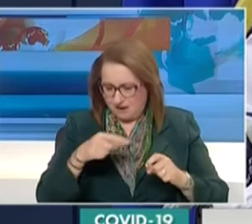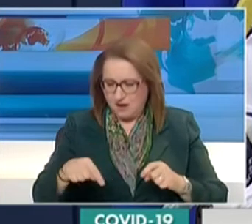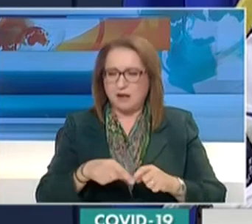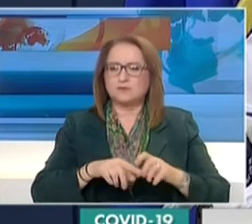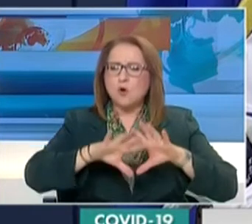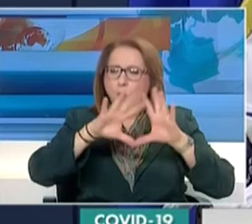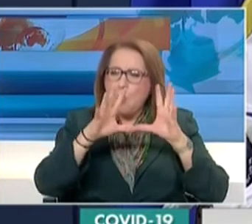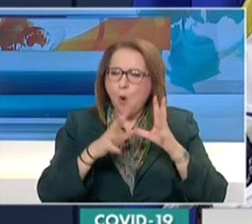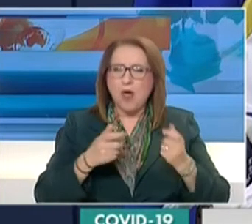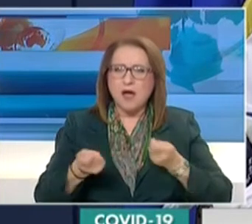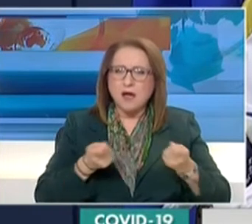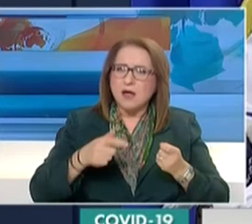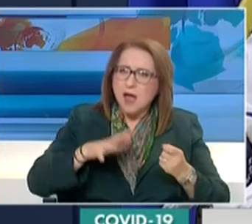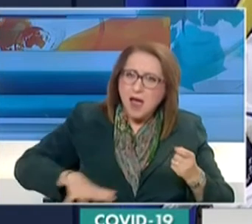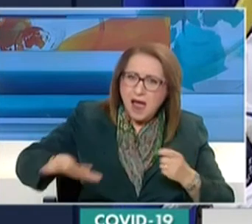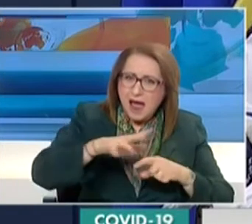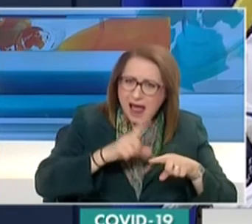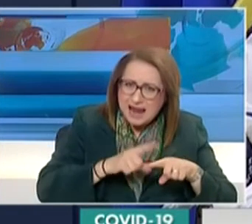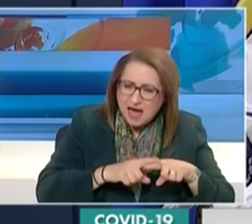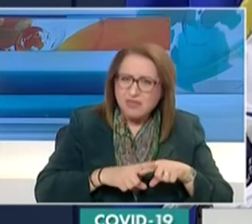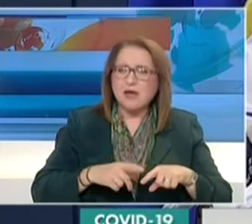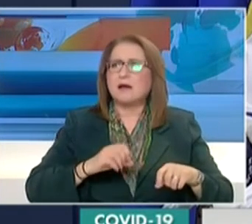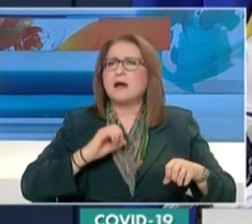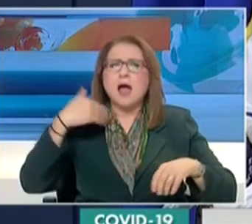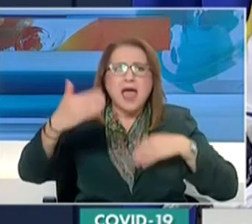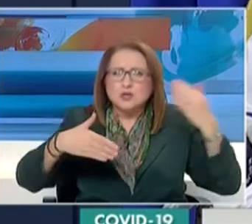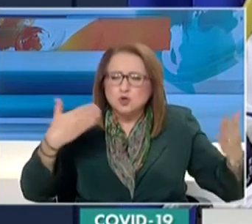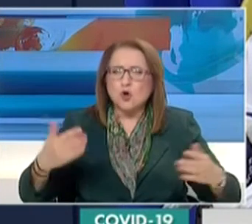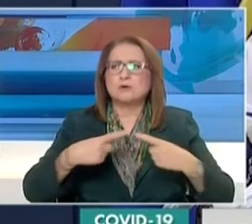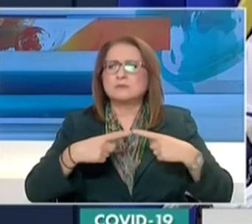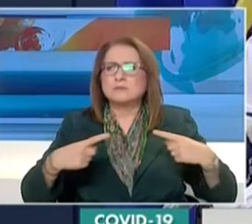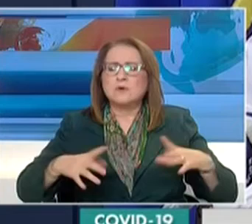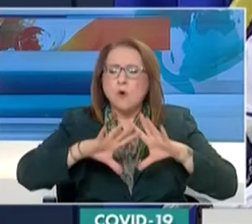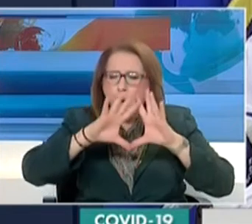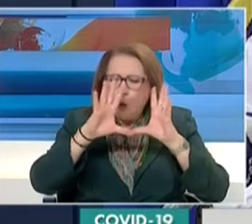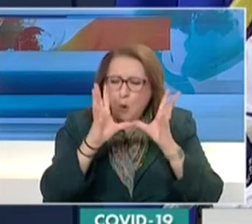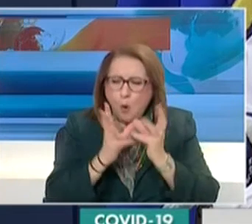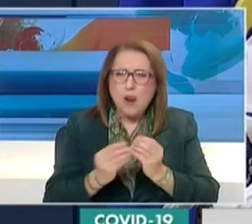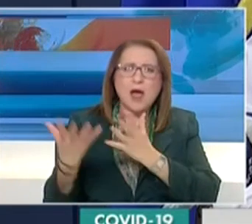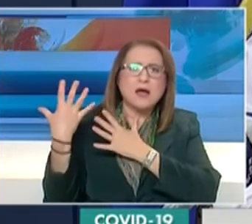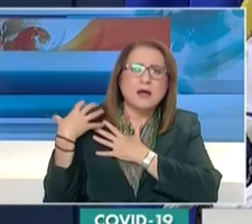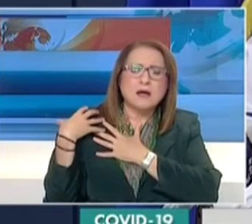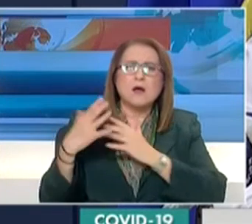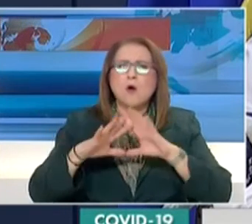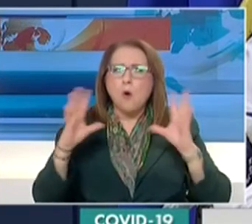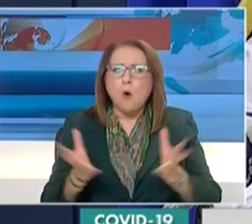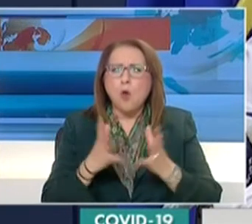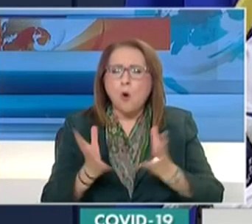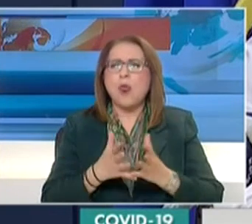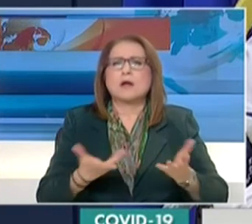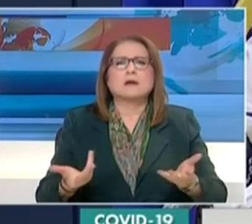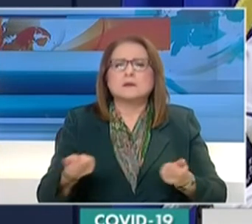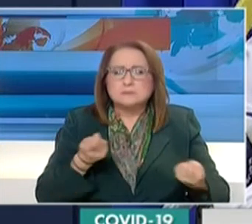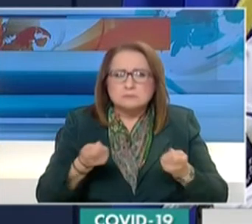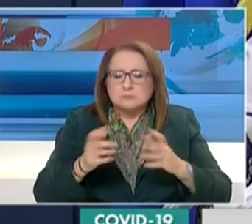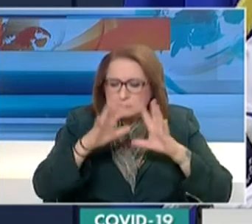επίπεδο του σχεδιασμού και του προγραμματισμού των αναγκαίων ενεργειών και την ανάληψη όλων των απαραίτητων επιχειρησιακών δράσεων για